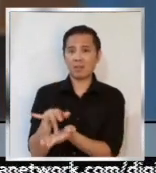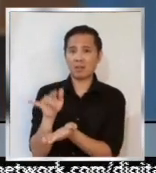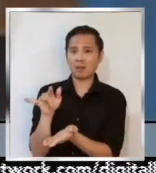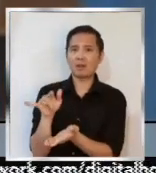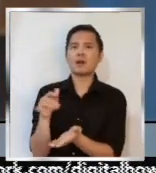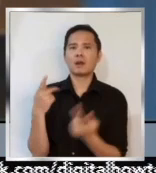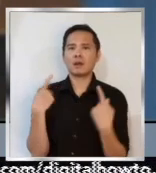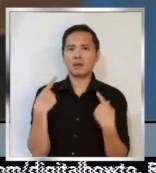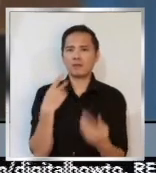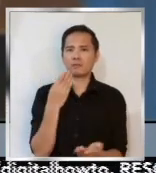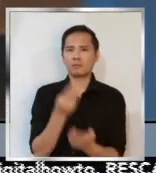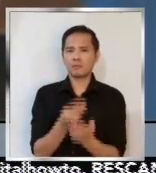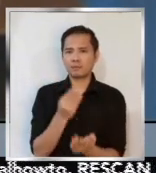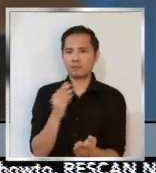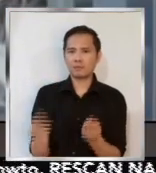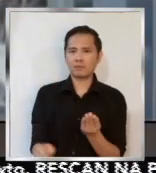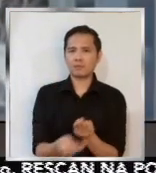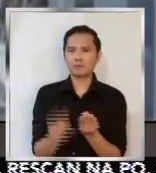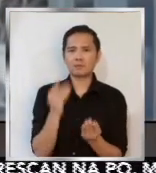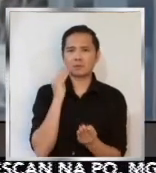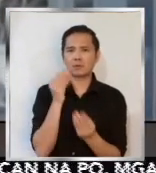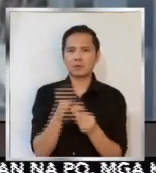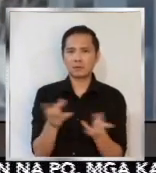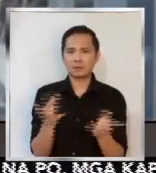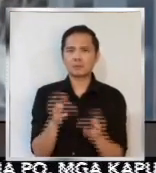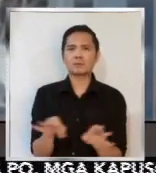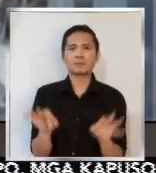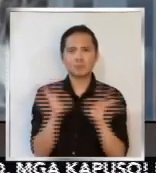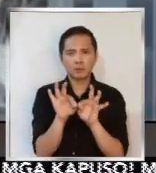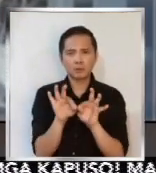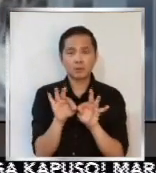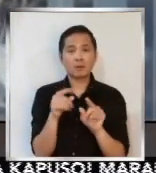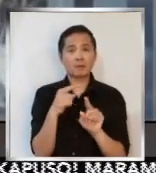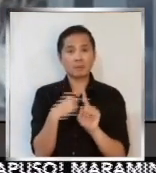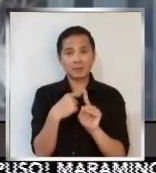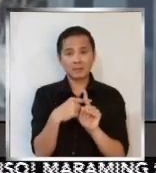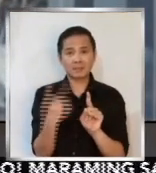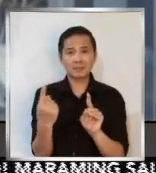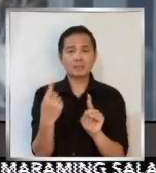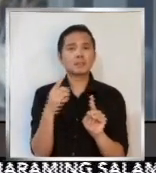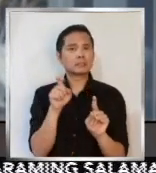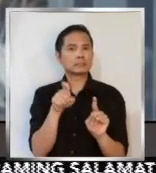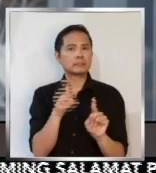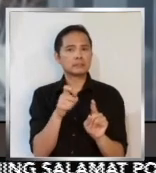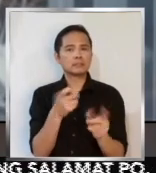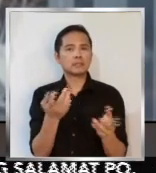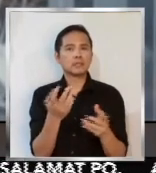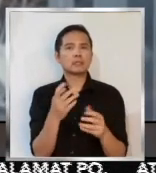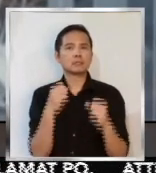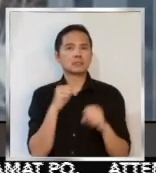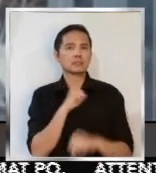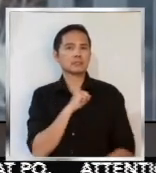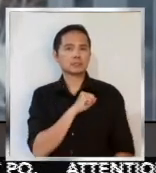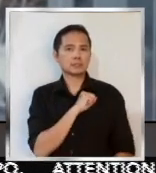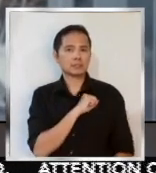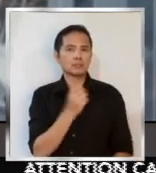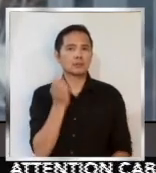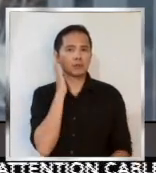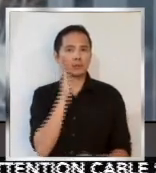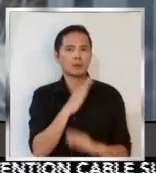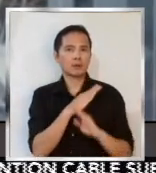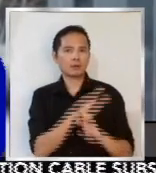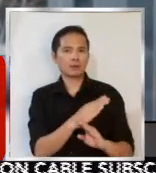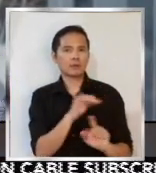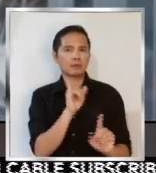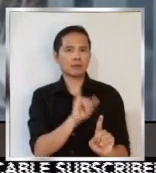Protection Program ang whistleblowers at maaaring bigyan ng physical security ng Senado kung kakailanganin nila. Ikokonsulta rin daw ng komite sa legal team